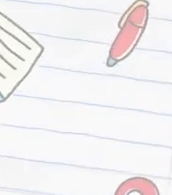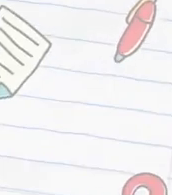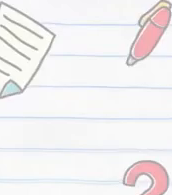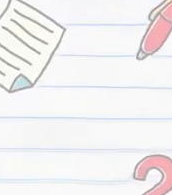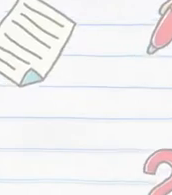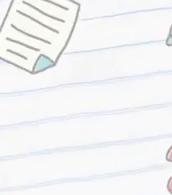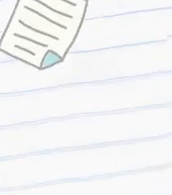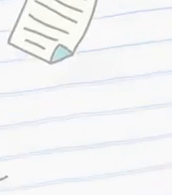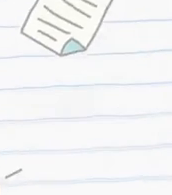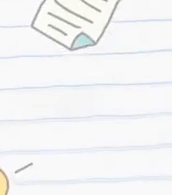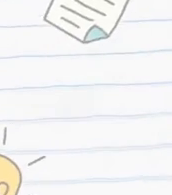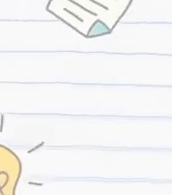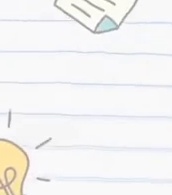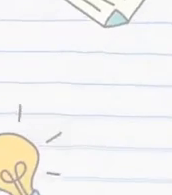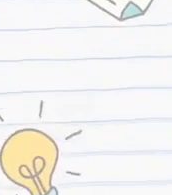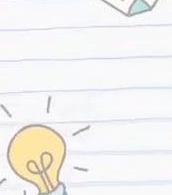Hai